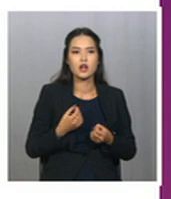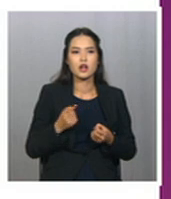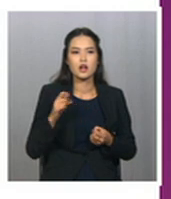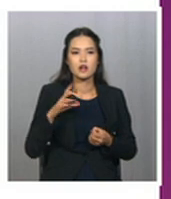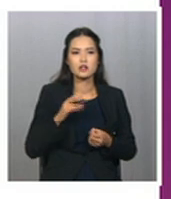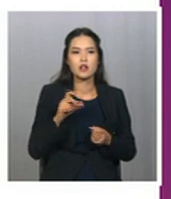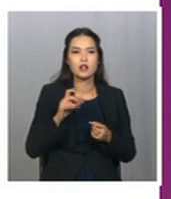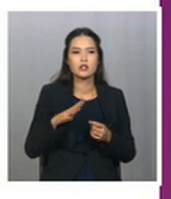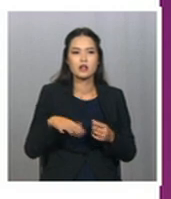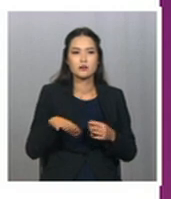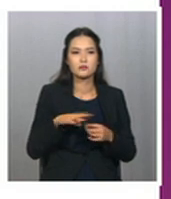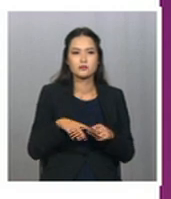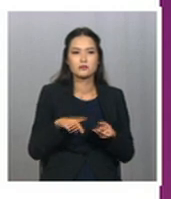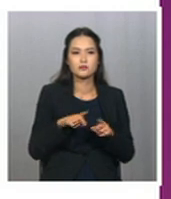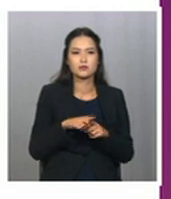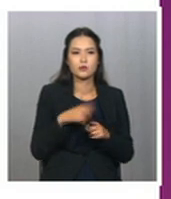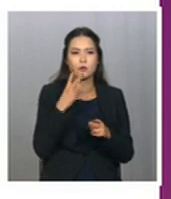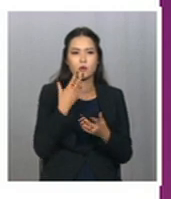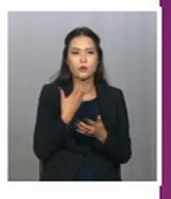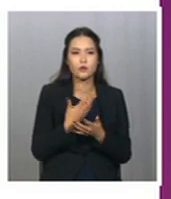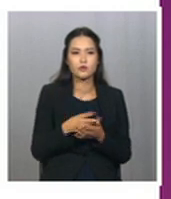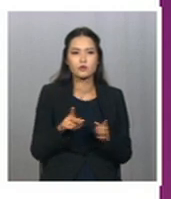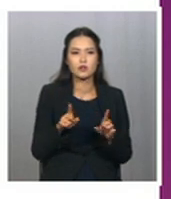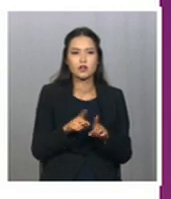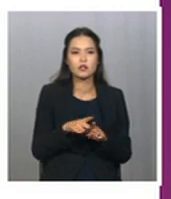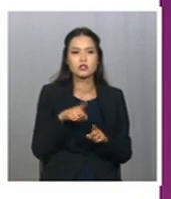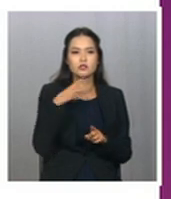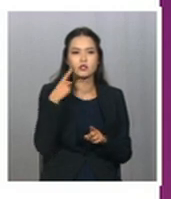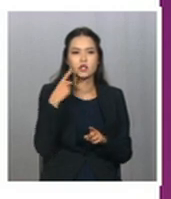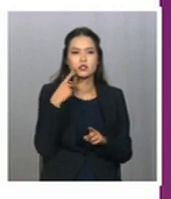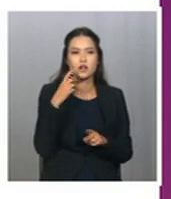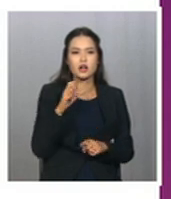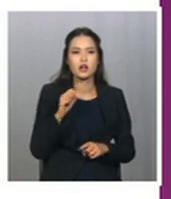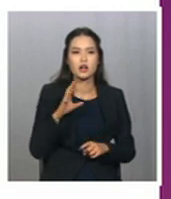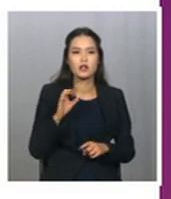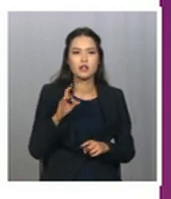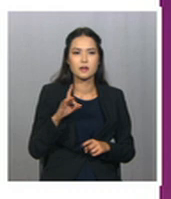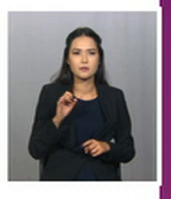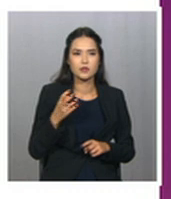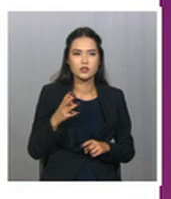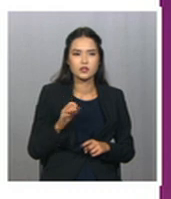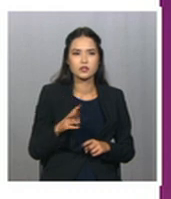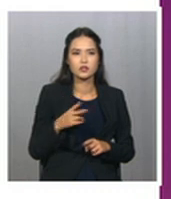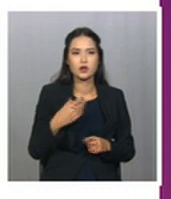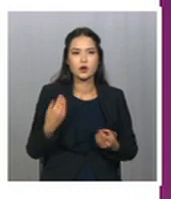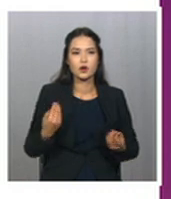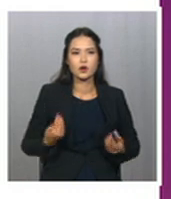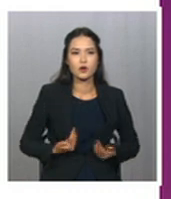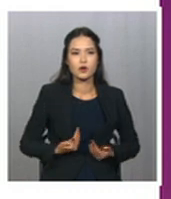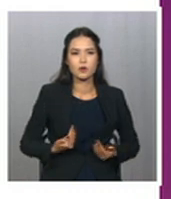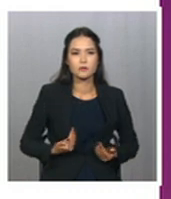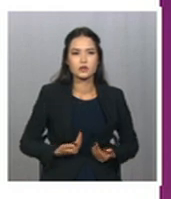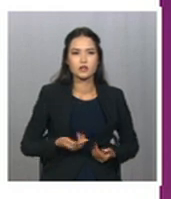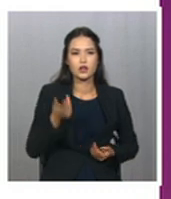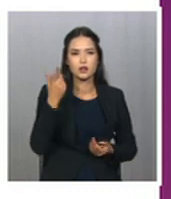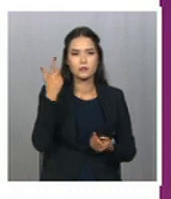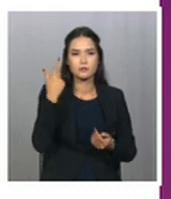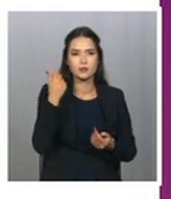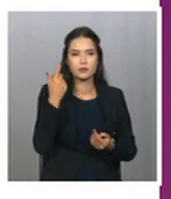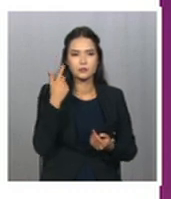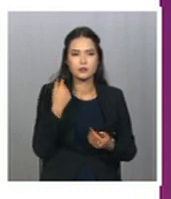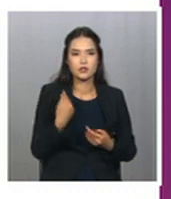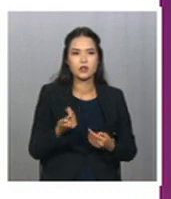адамгершілік қасиеттерін көрсету арқылы жастарды адамгершілікке, өміршеңдікке,